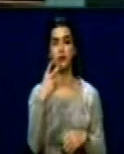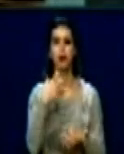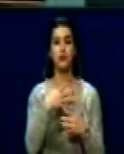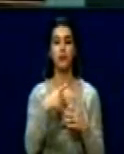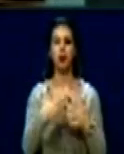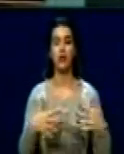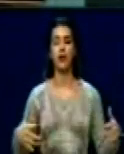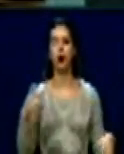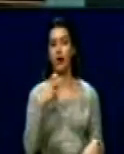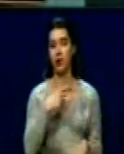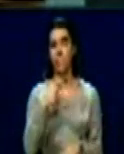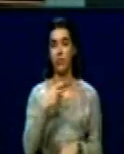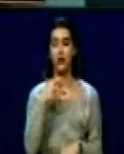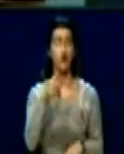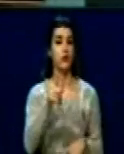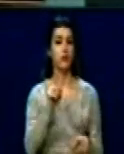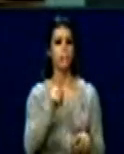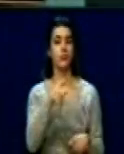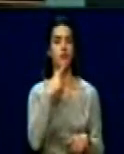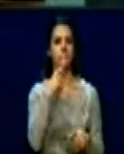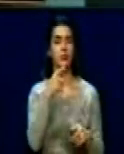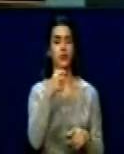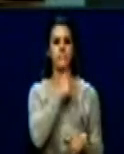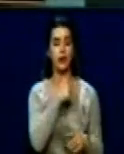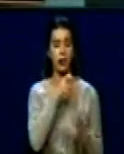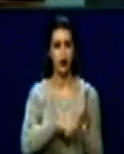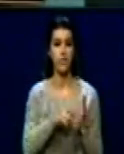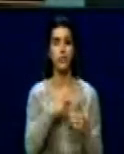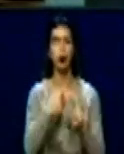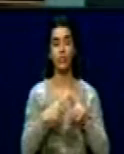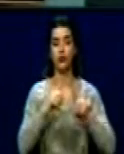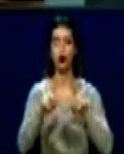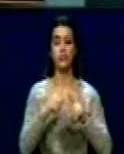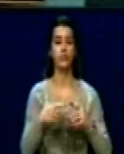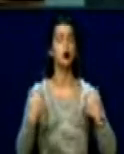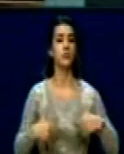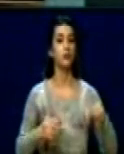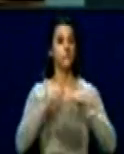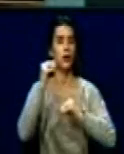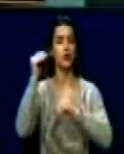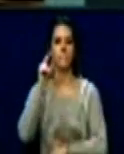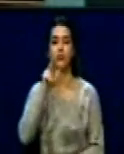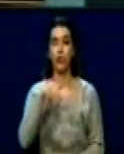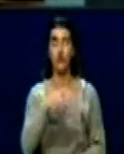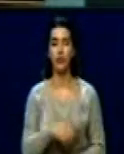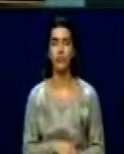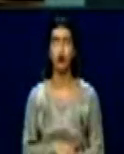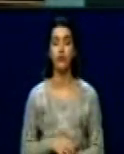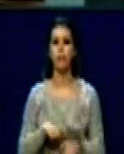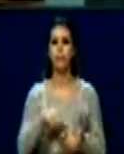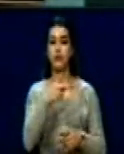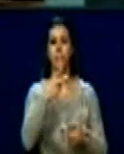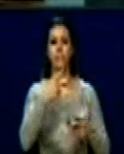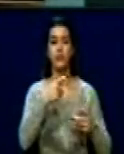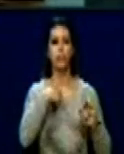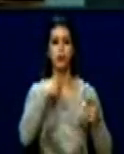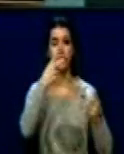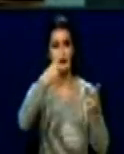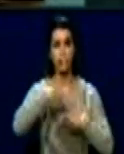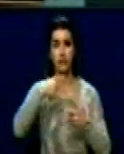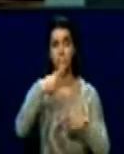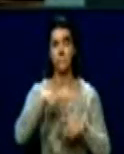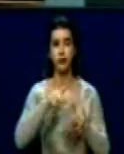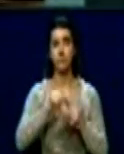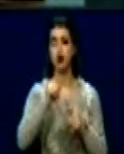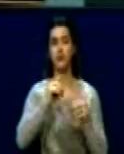më shumë, sepse nuk është vetëm taksa doganore që e humbim këtu, dhe natyrisht që importi shkon duke u rritur. Pra nuk është se do të importojmë vetëm 200 milion euro vitin